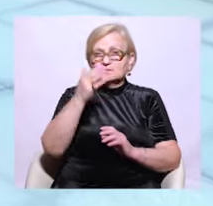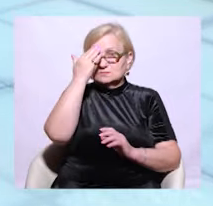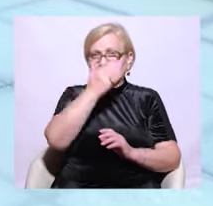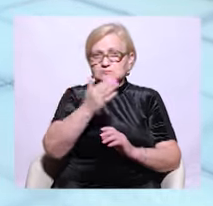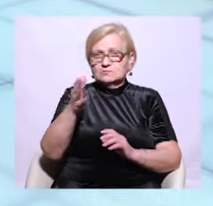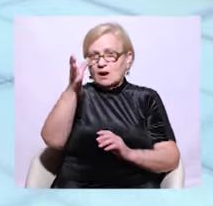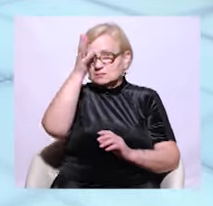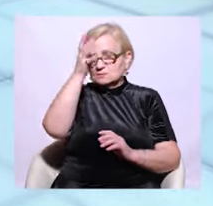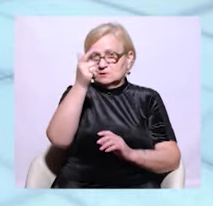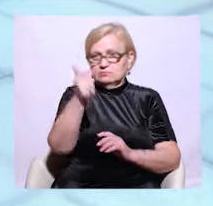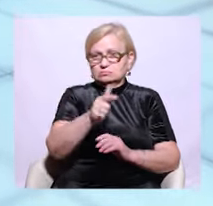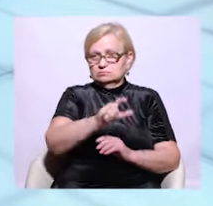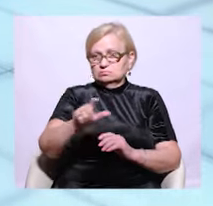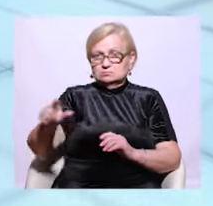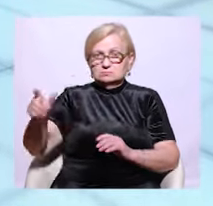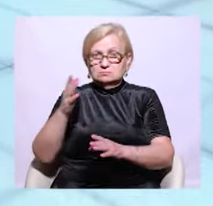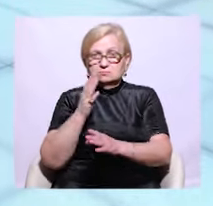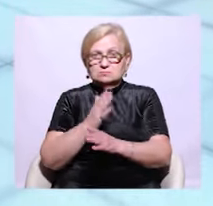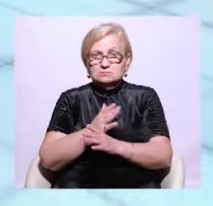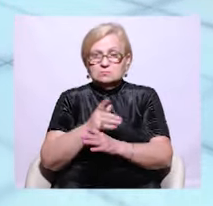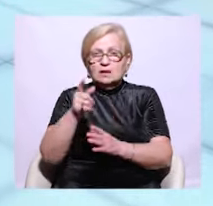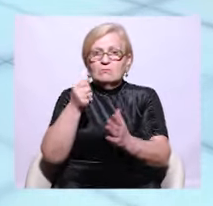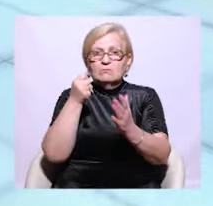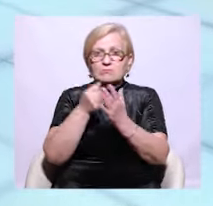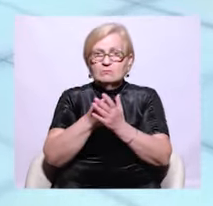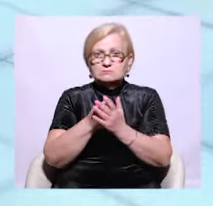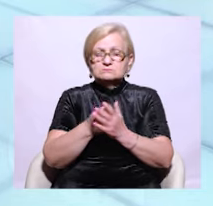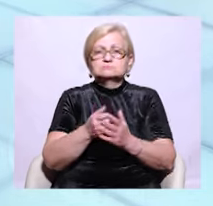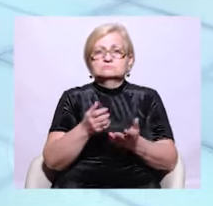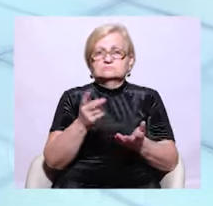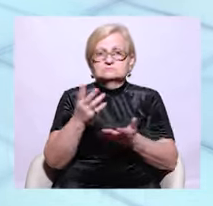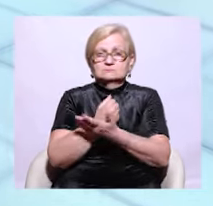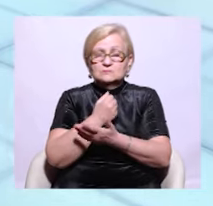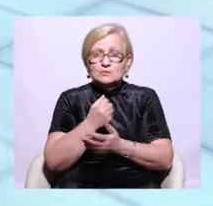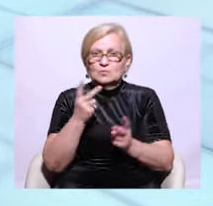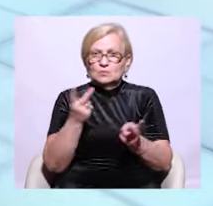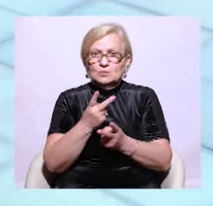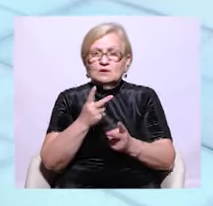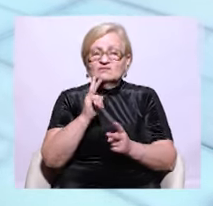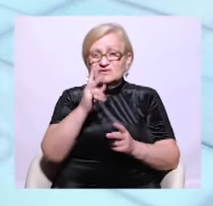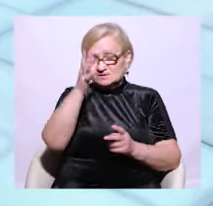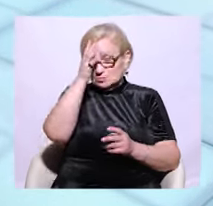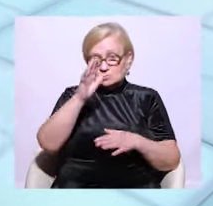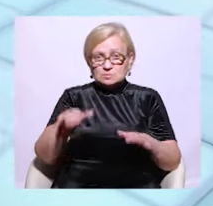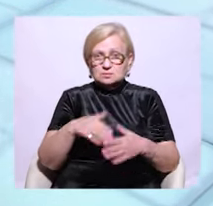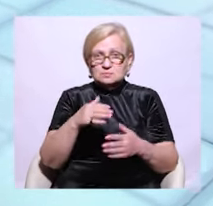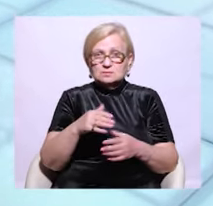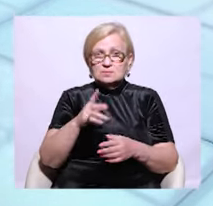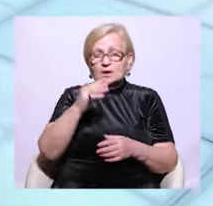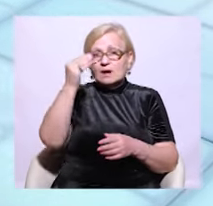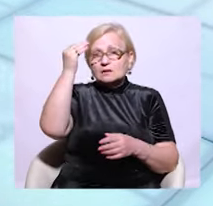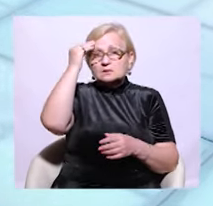გარეშე ერთსულოვნების მიღწევა პრაქტიკულად არის შეუძლებელი და გარდა ამისა ის იდეები,